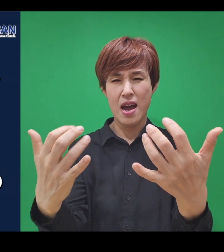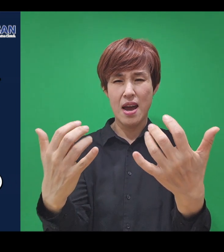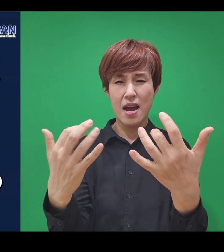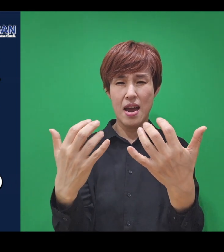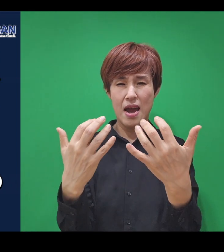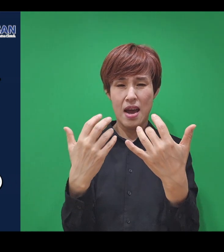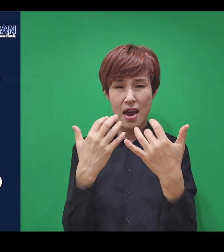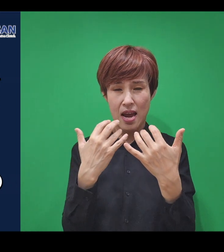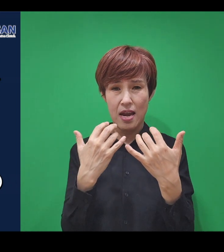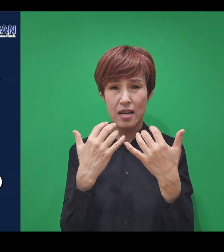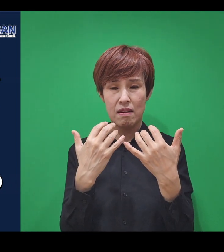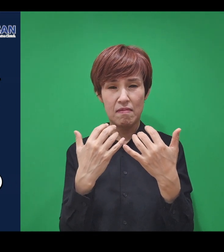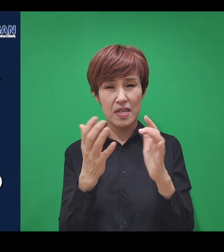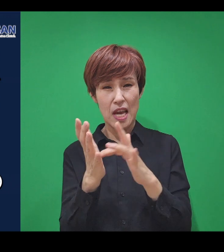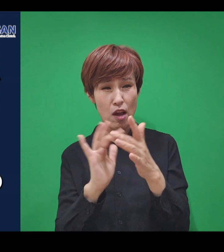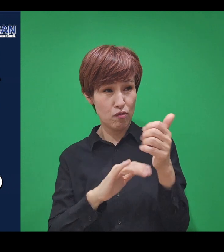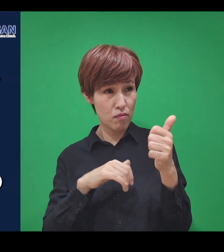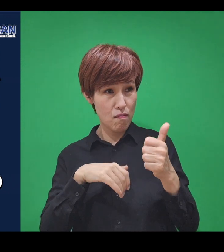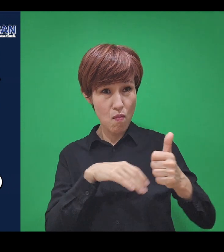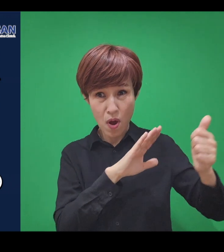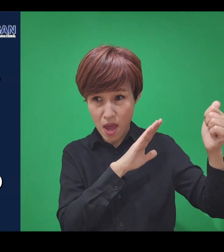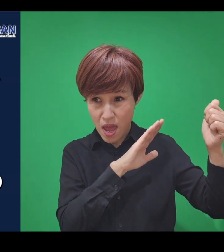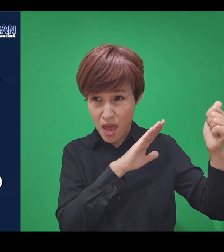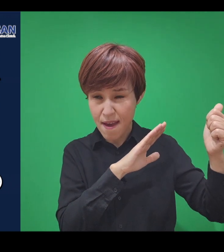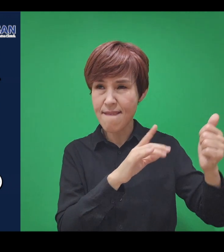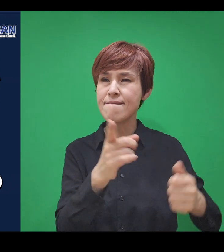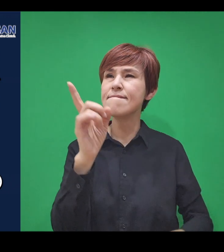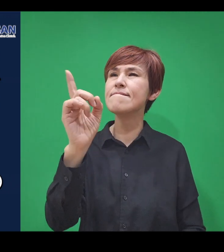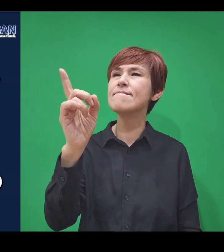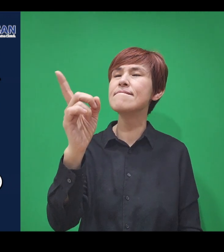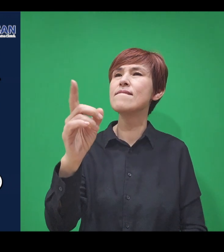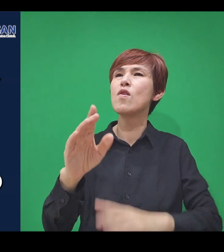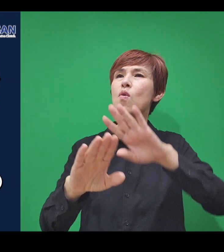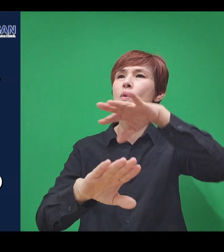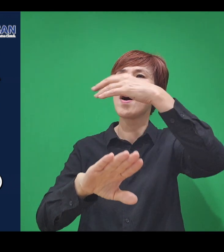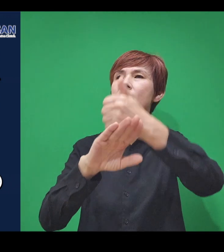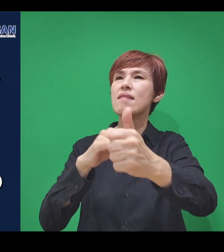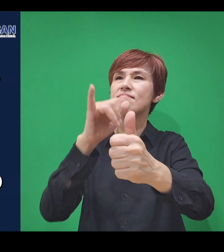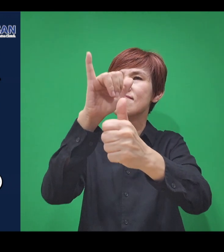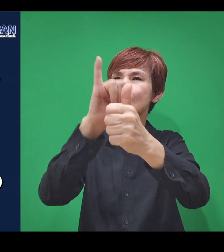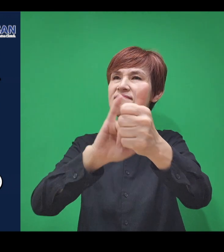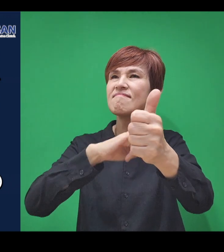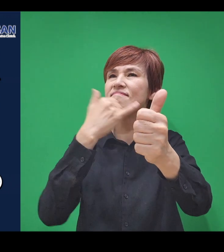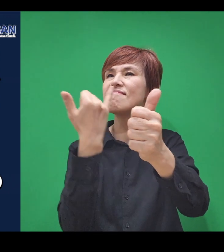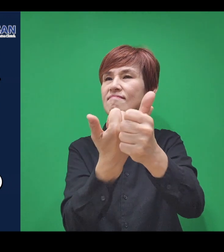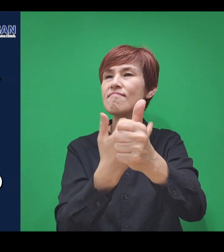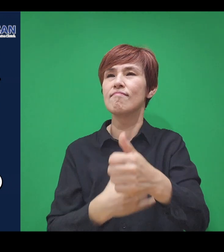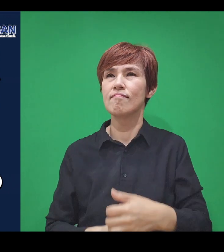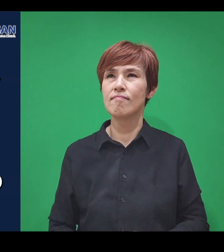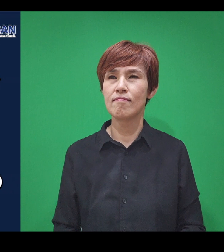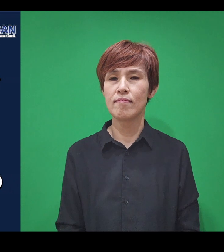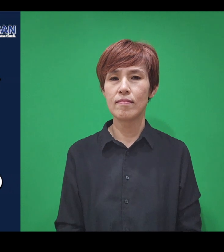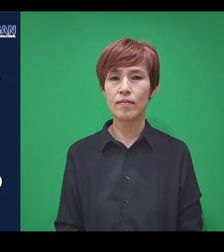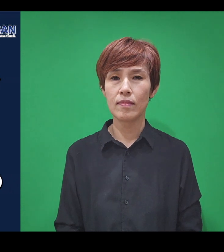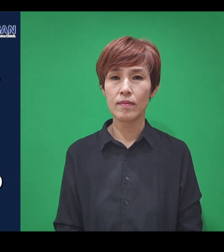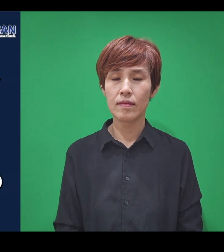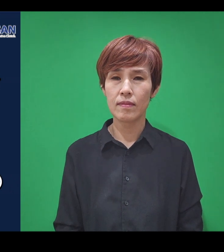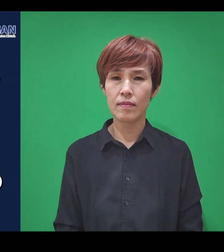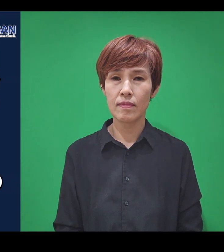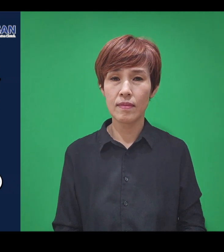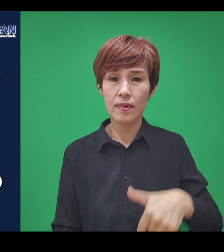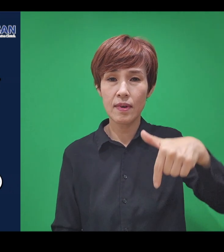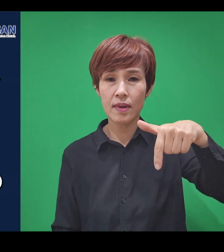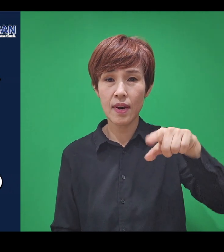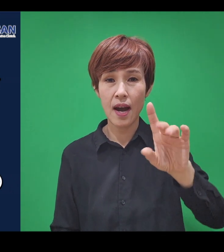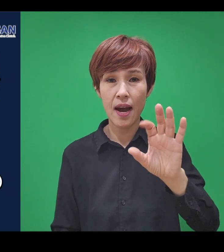가지고 이 사람 예수를 놓아주면 당신은 가이사의 충신이 아닙니다. 무릇 자기를 왕이라 하는 자는 가이사를